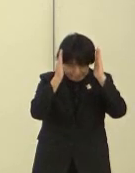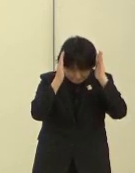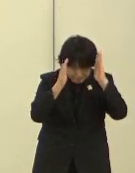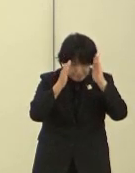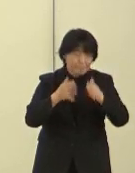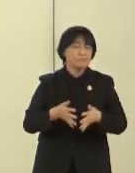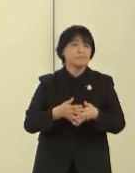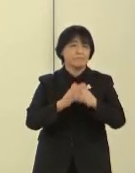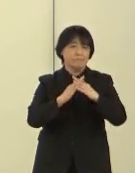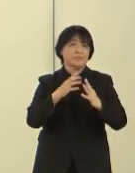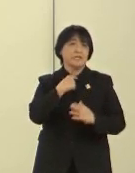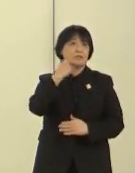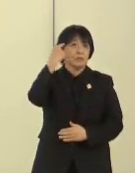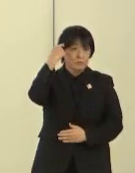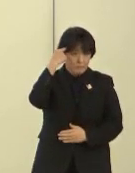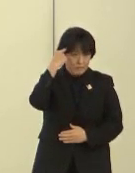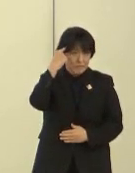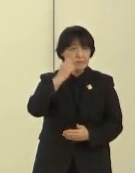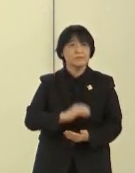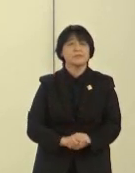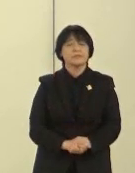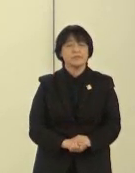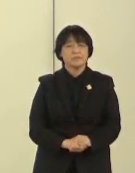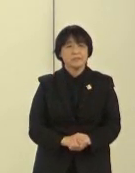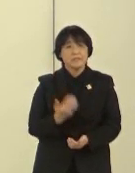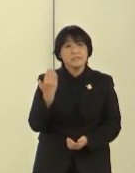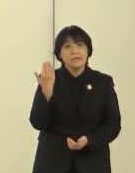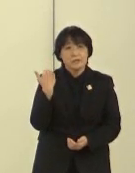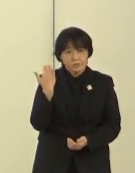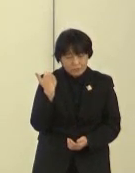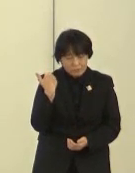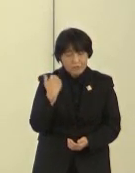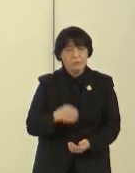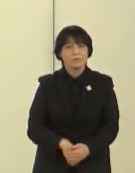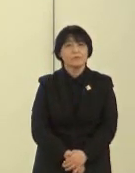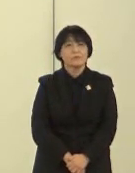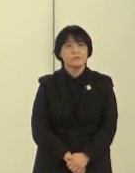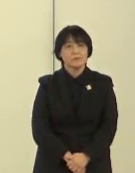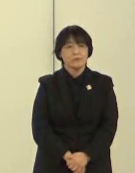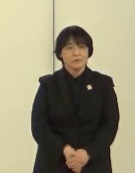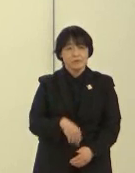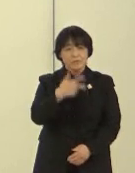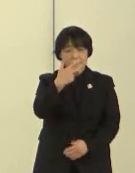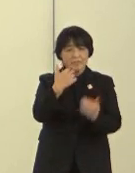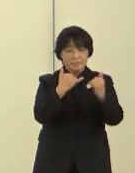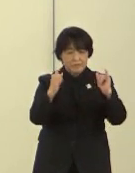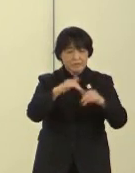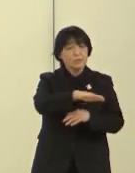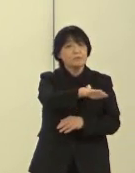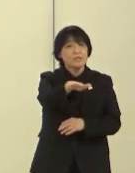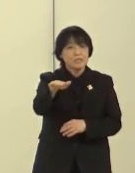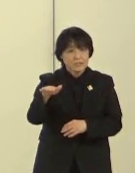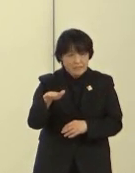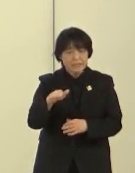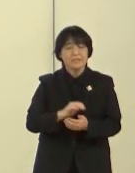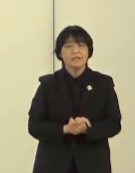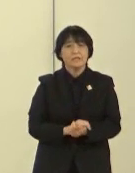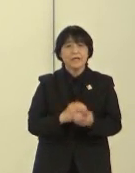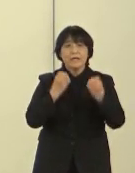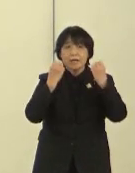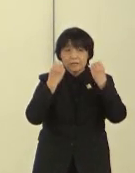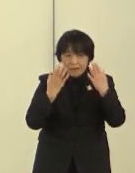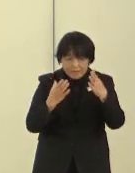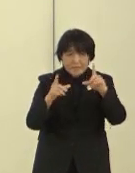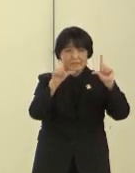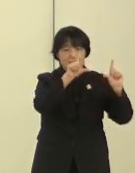いきたいというふうに思っておりますし、また先ほど市民の皆様に新しい生活